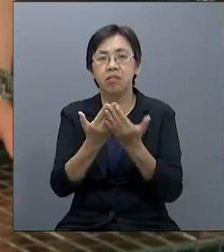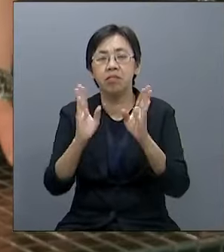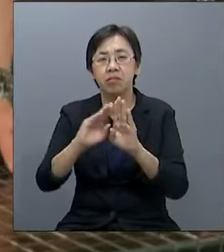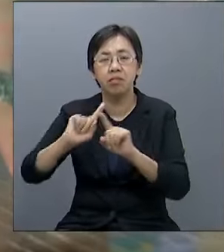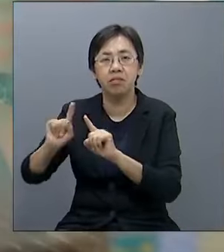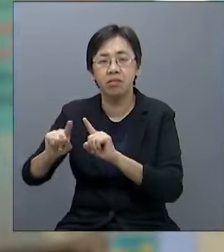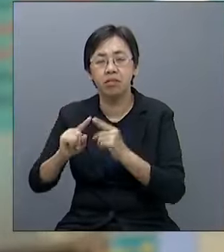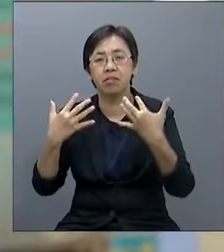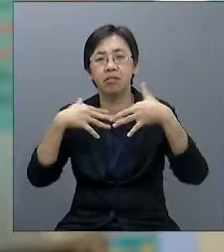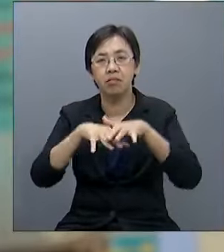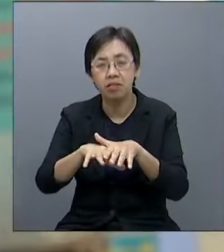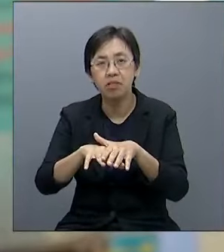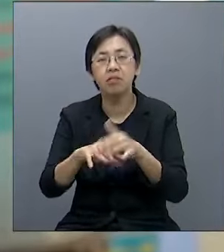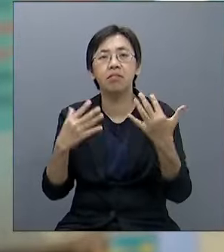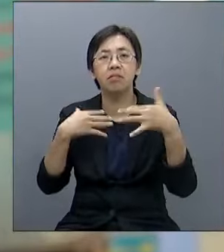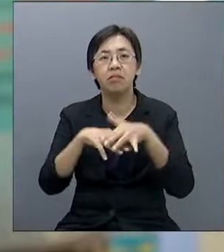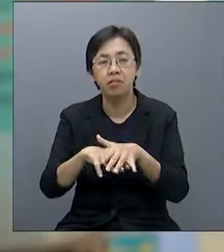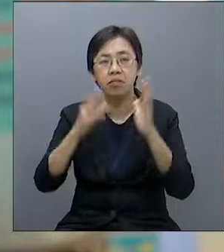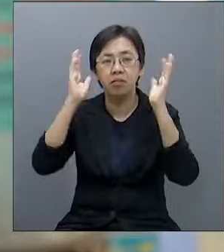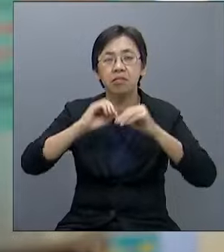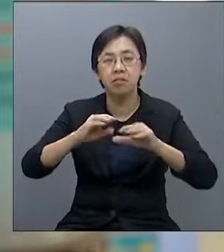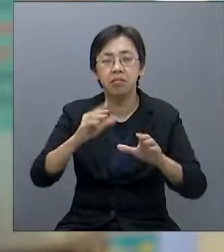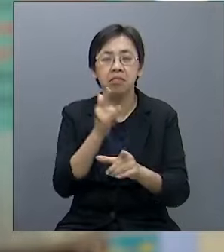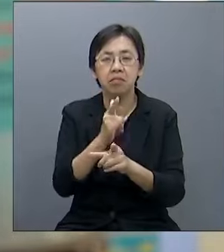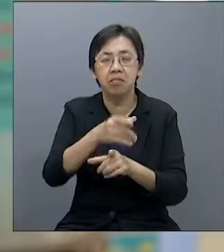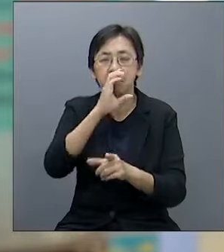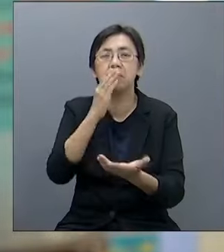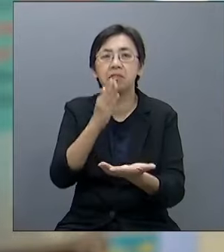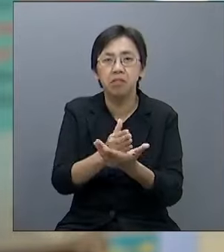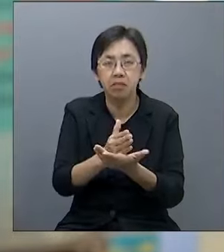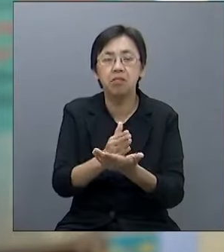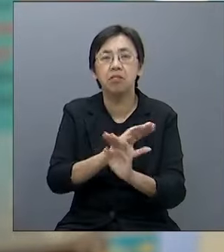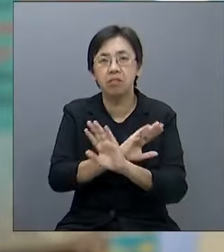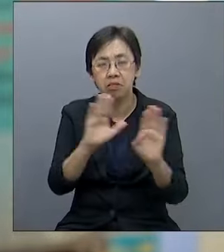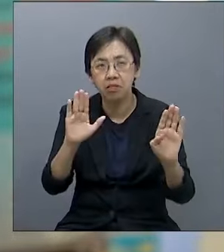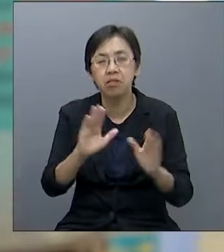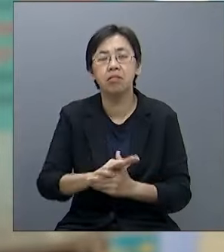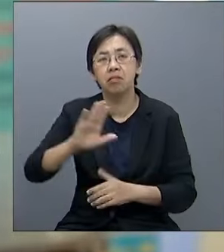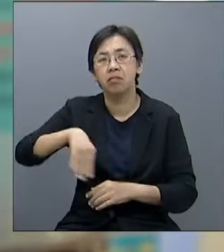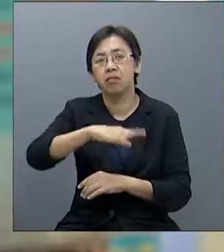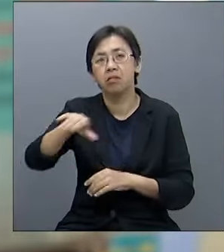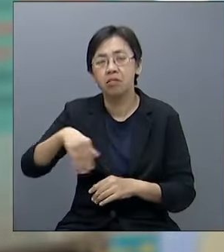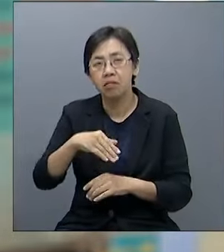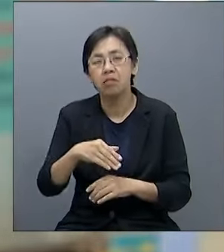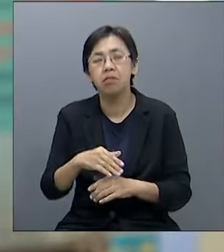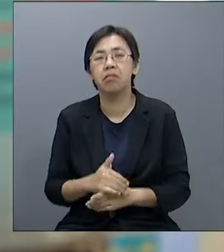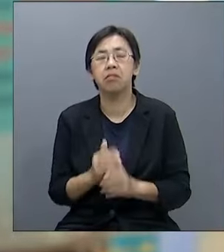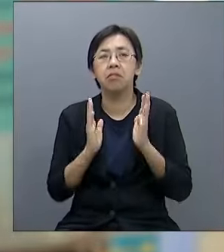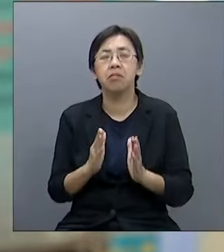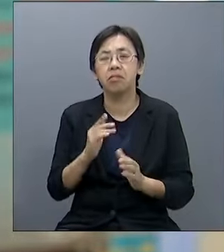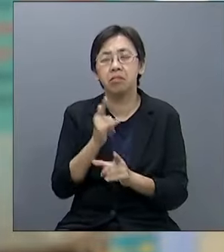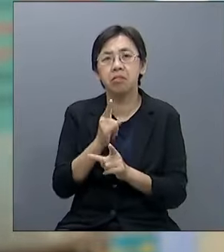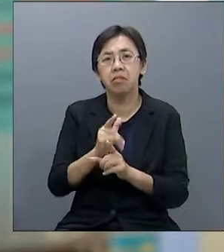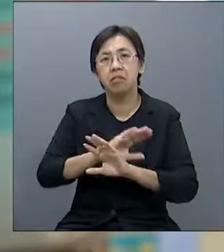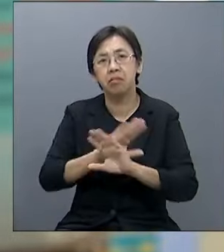ามีส่วนร่วมกับการรณรงค์งดเหล้าเข้าพรรษาค่ะซึ่งก็จะทำให้เรามีหลายๆคนที่เลิกเหล้าเกิน